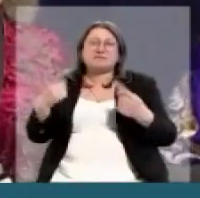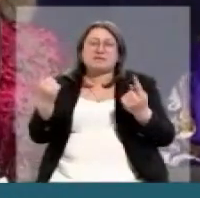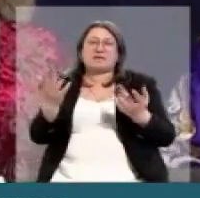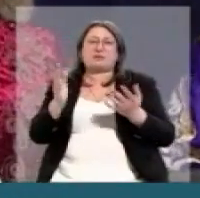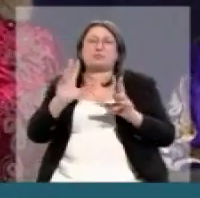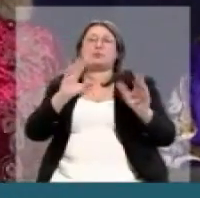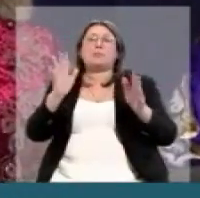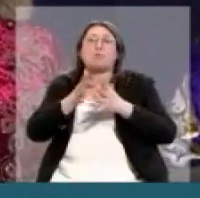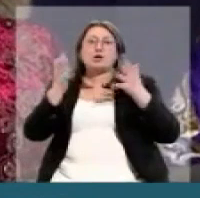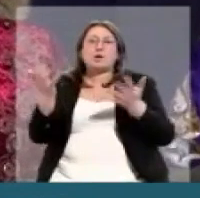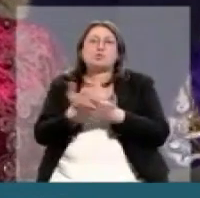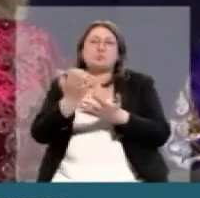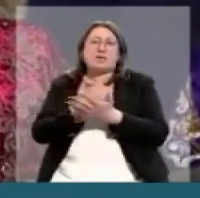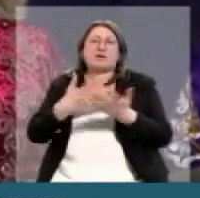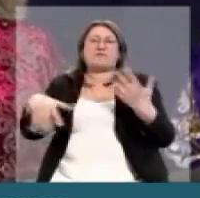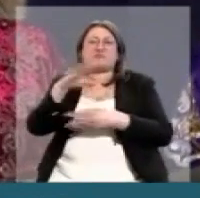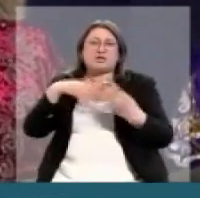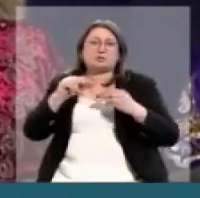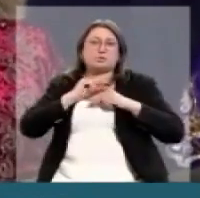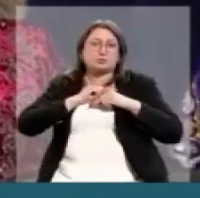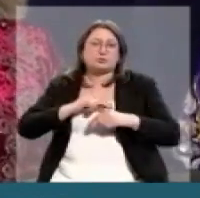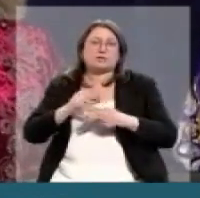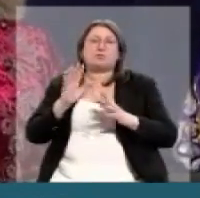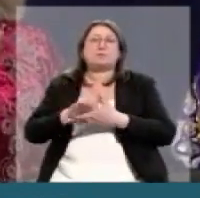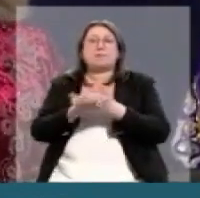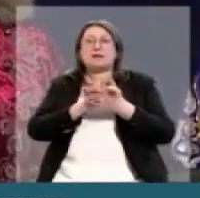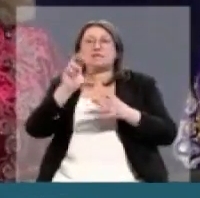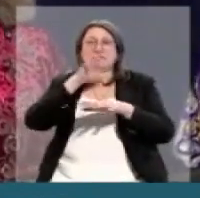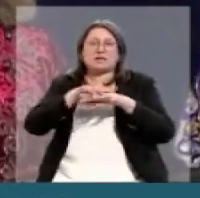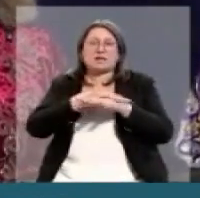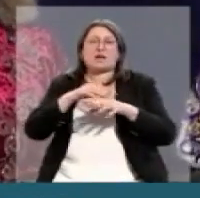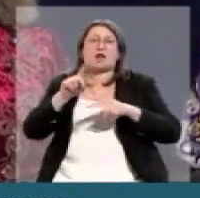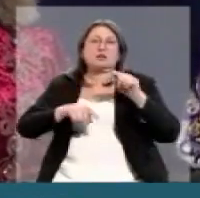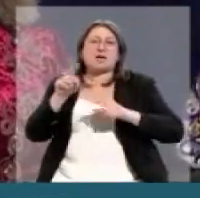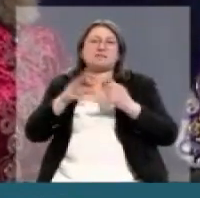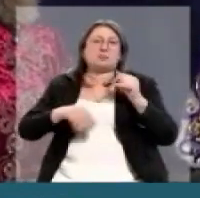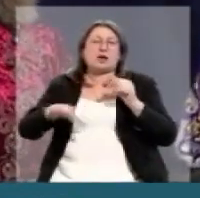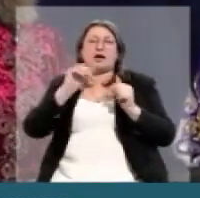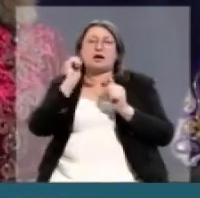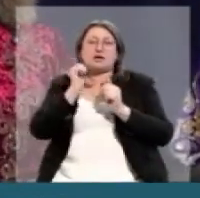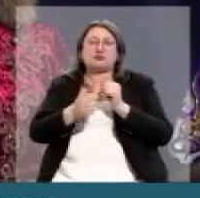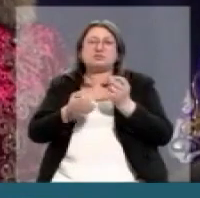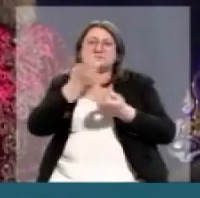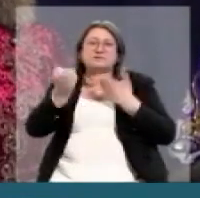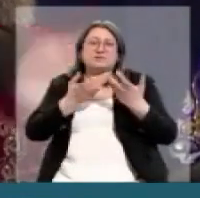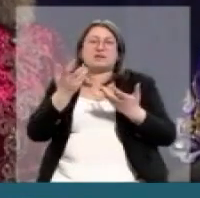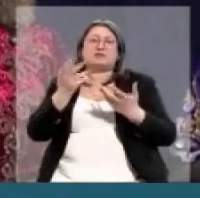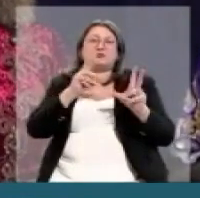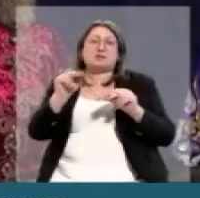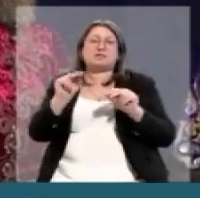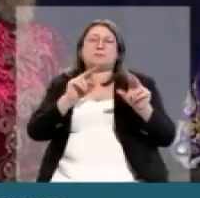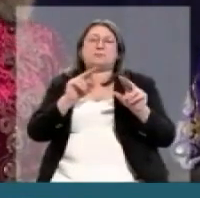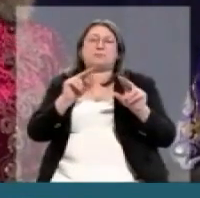табыстар әкелсін. Ел тыныш, туған жер аман болып, арайлап атқан әр таң шат көңіл, бақыт пен береке сыйласын. Ақмол